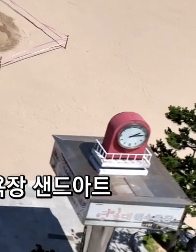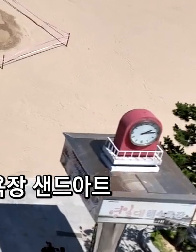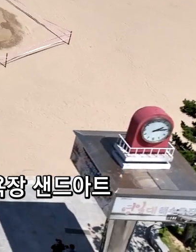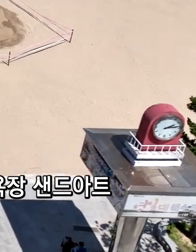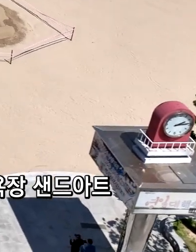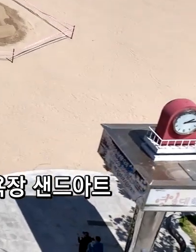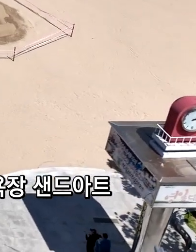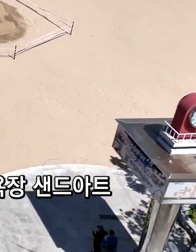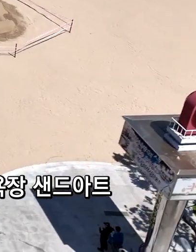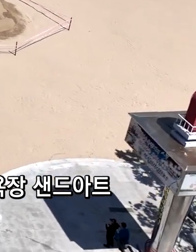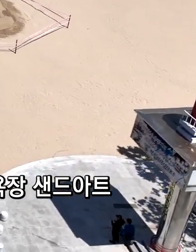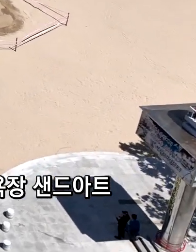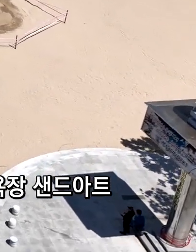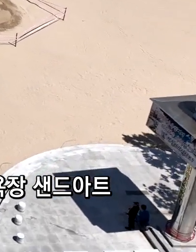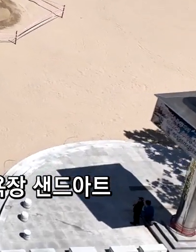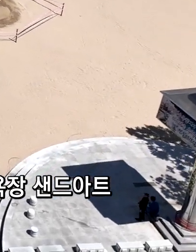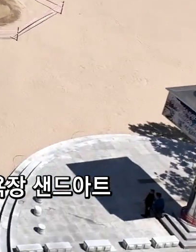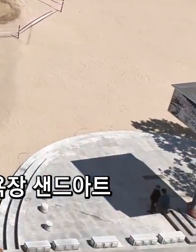p